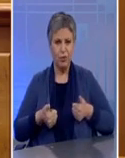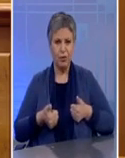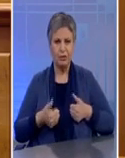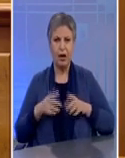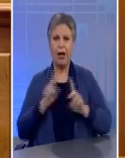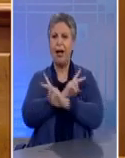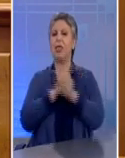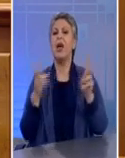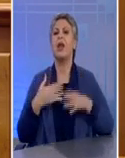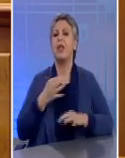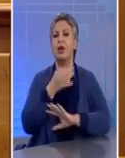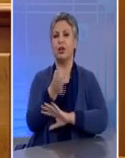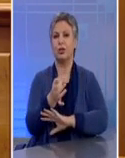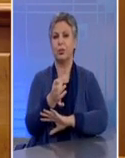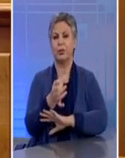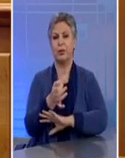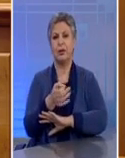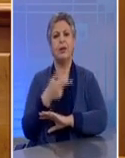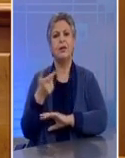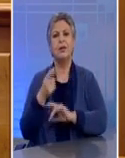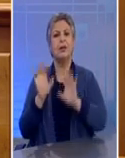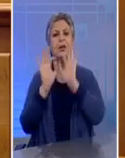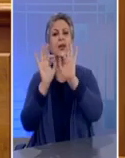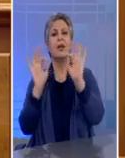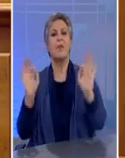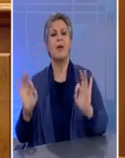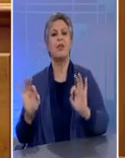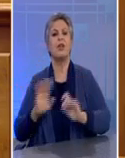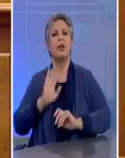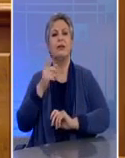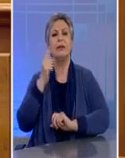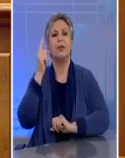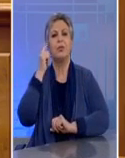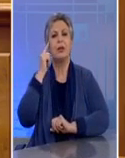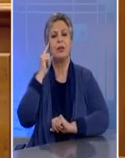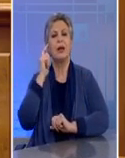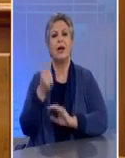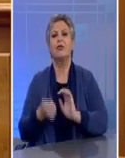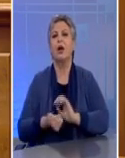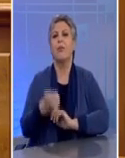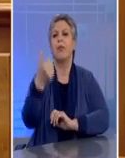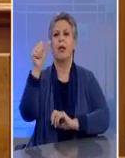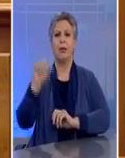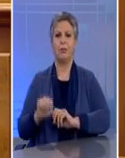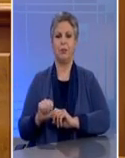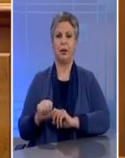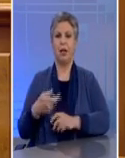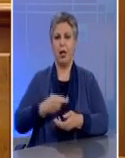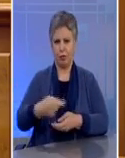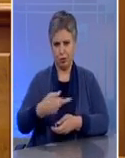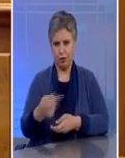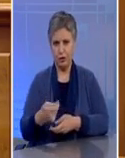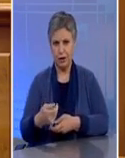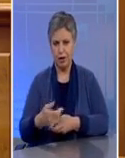Ξεκάθαρα, δεν είναι η Μακεδονία διακύβευμα να το παίζετε στα ζάρια. Είναι ένας